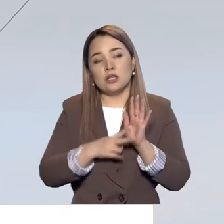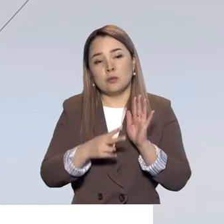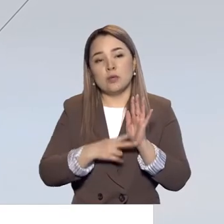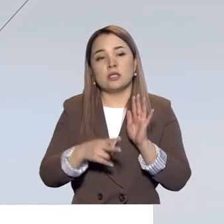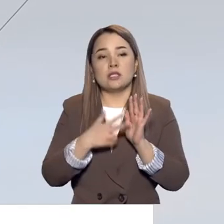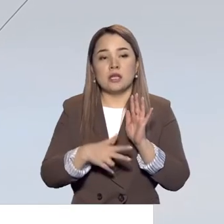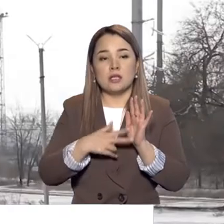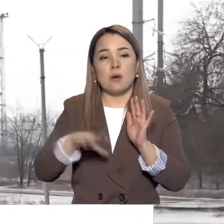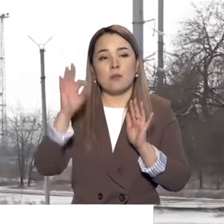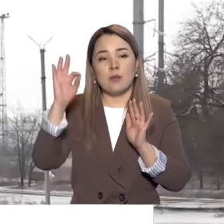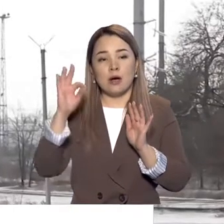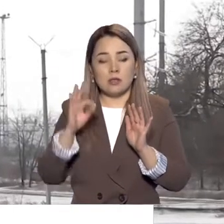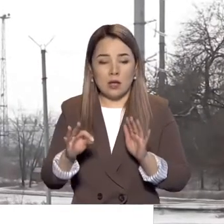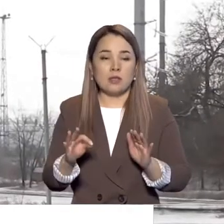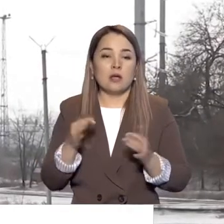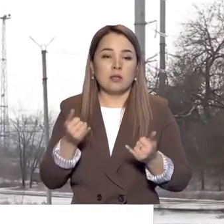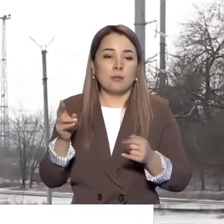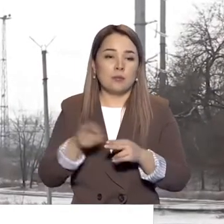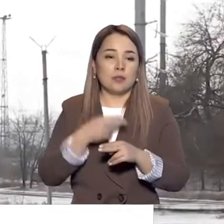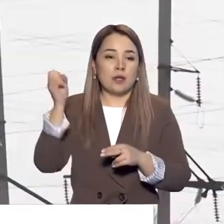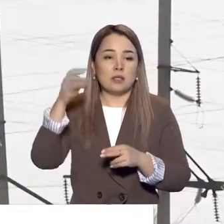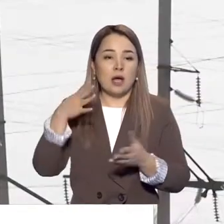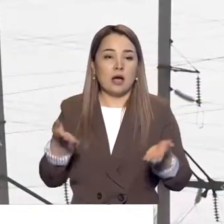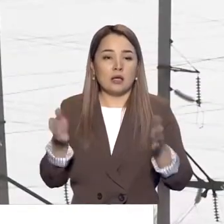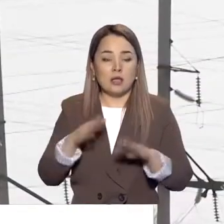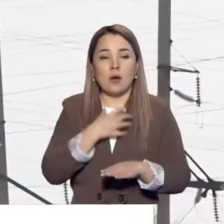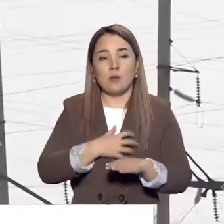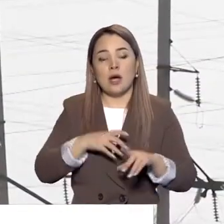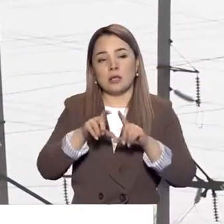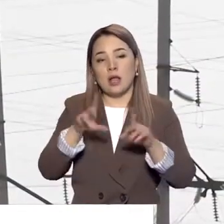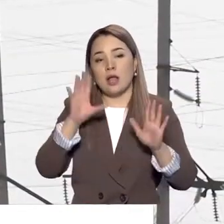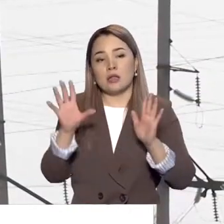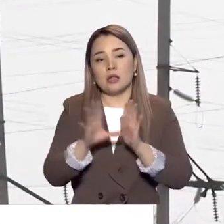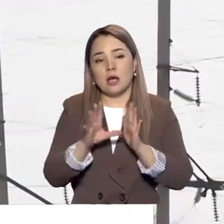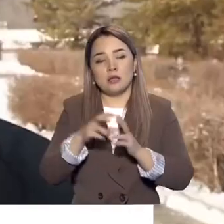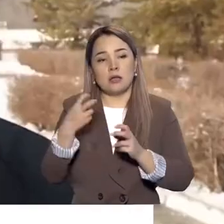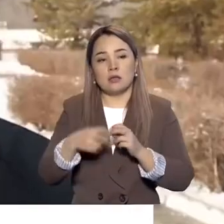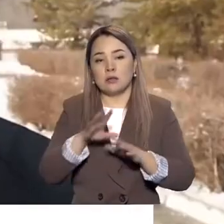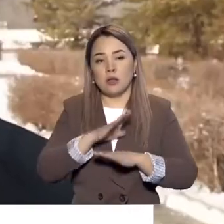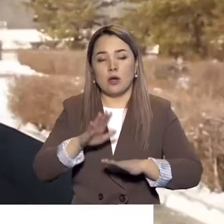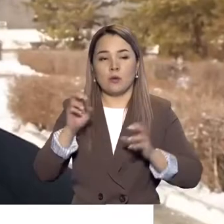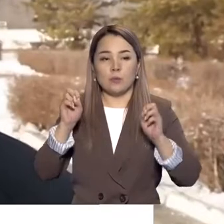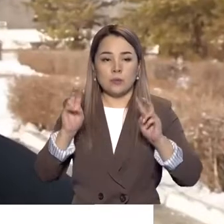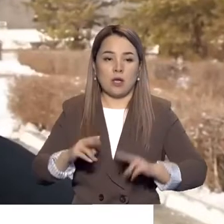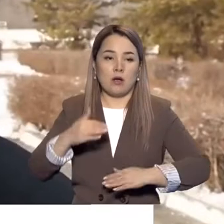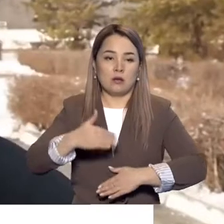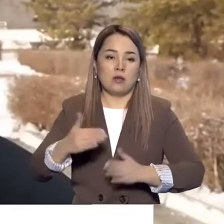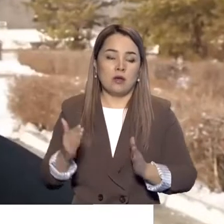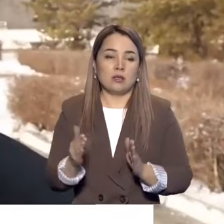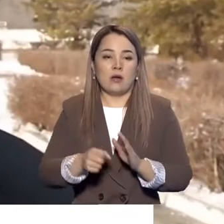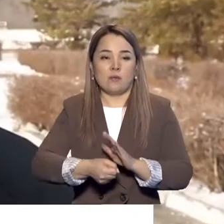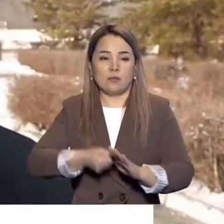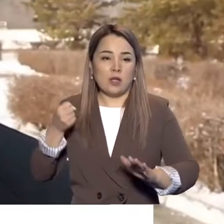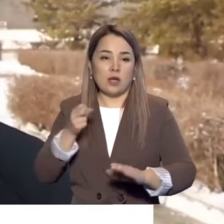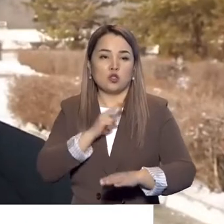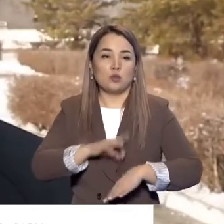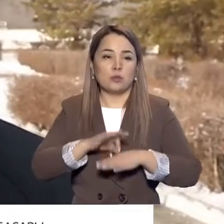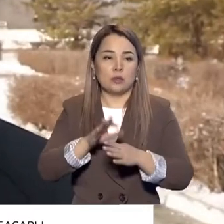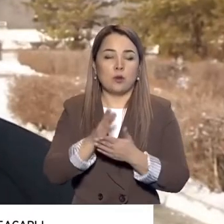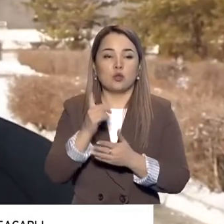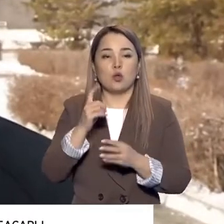70-80% жарықсыз қалды. Алайда тіршілікке қажетті маңызды нысандар электр қуатынан ажырамаған. Өңір бойынша ол 110